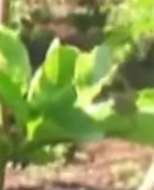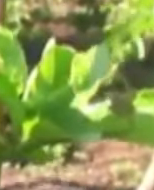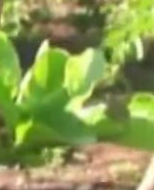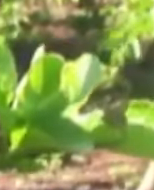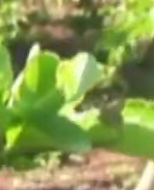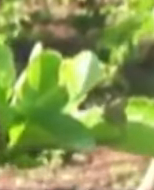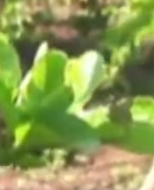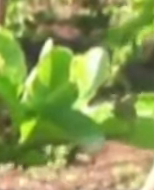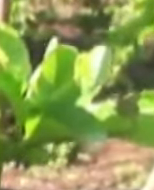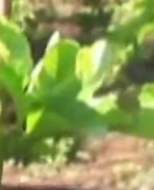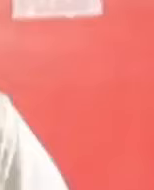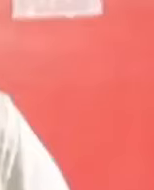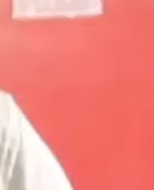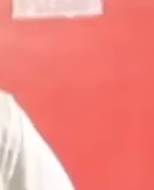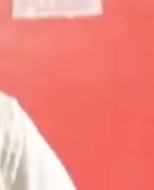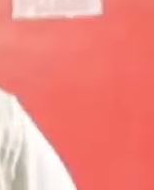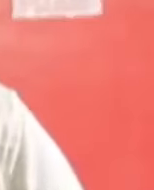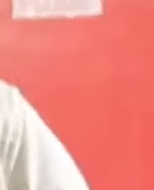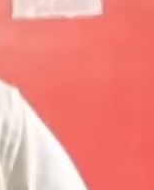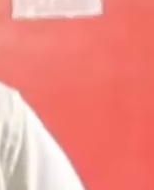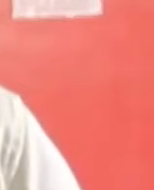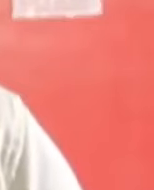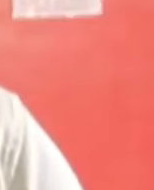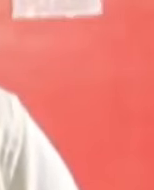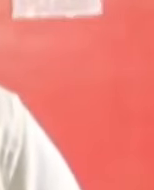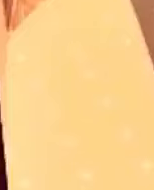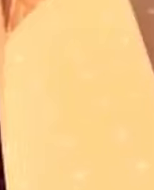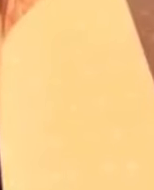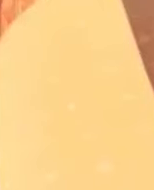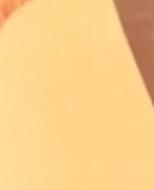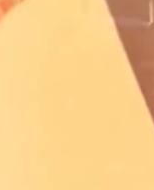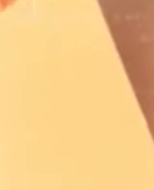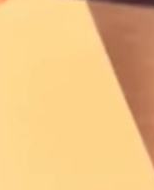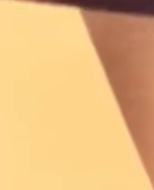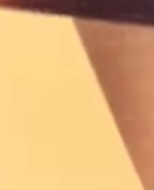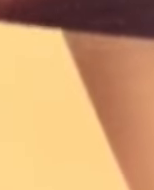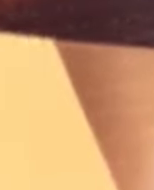Abagenda okubangula bawera. Abantu babeere nga beeteekateeka bulungi.